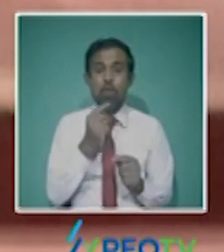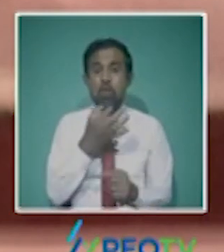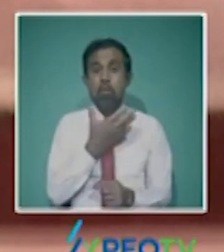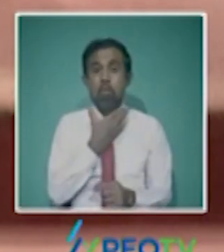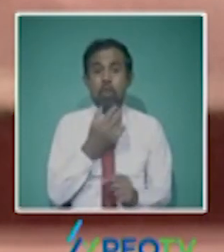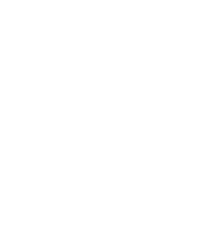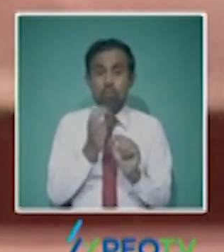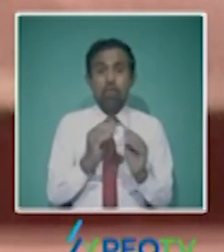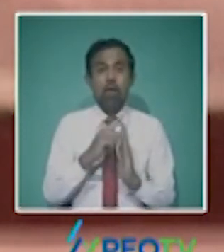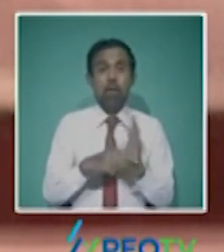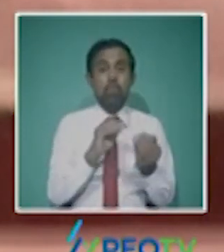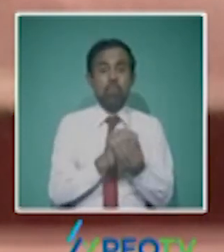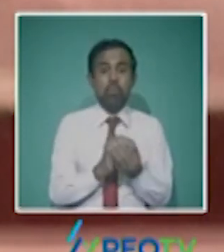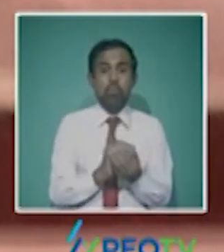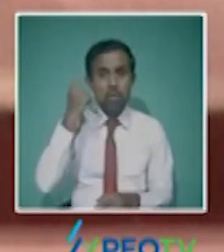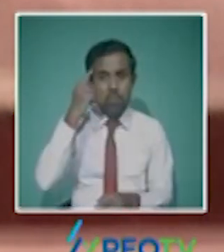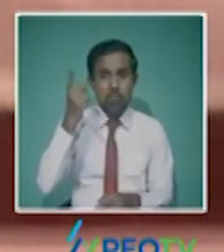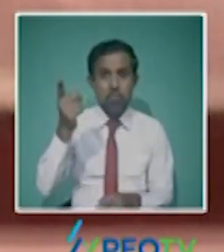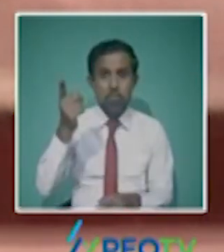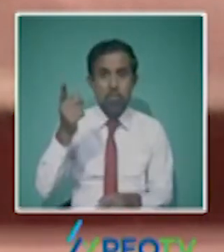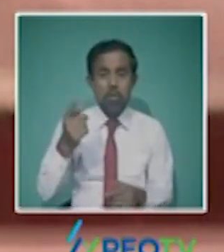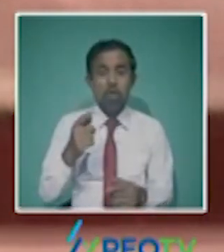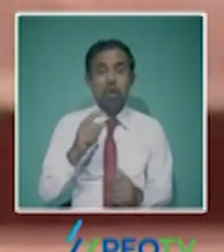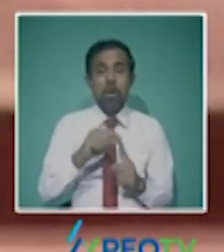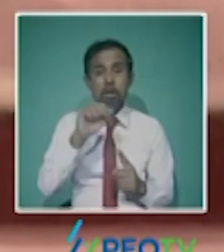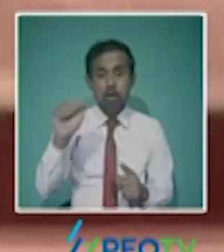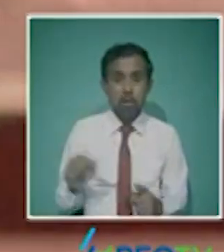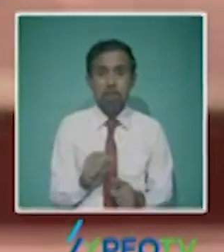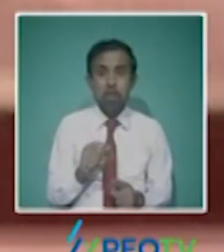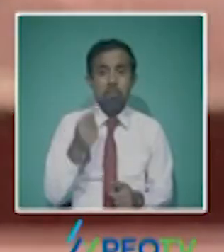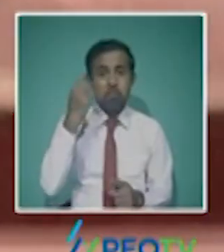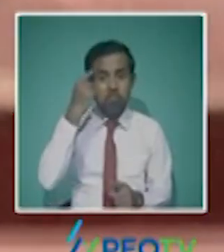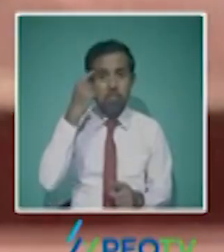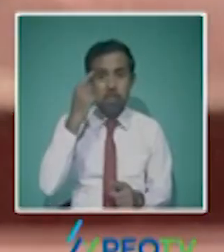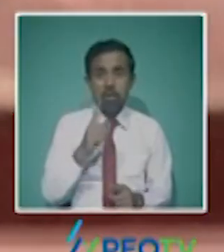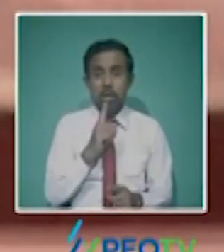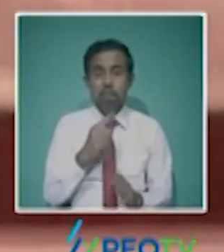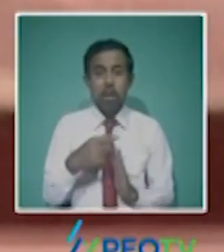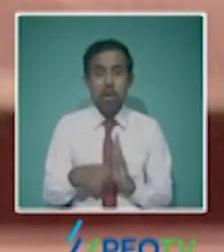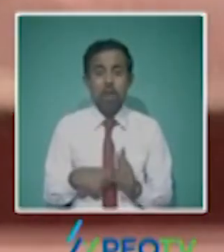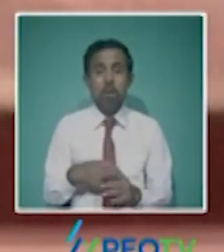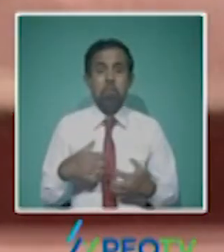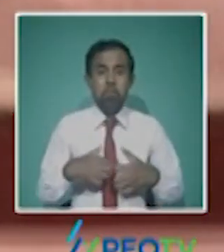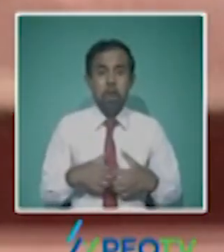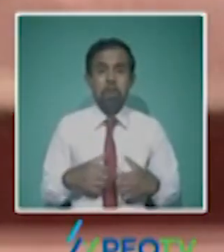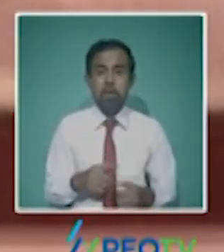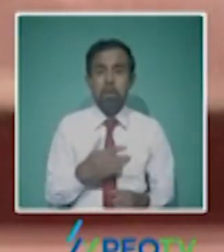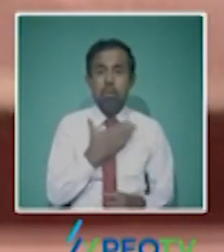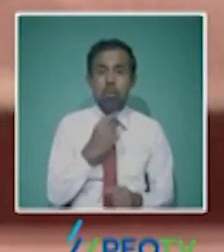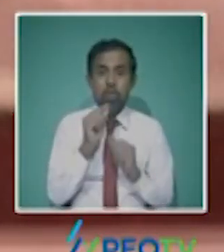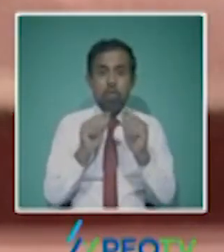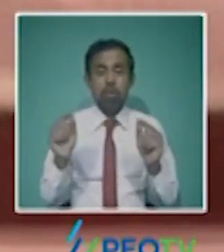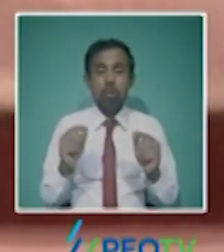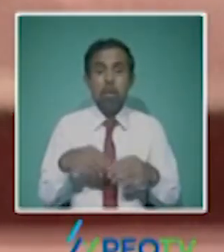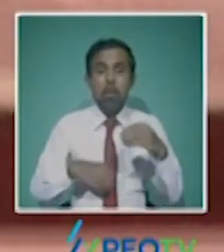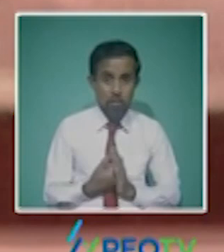ජාතික ආරක්ෂාව දැඩි අනතුරේ තියෙන්නේ. එහෙම නැත්නම් යුරෝපයට වෙන්න යන දේ මතකයි. ඒ නිසා අපේ රටත් දැඩි අර්බුදයකට යනවා කියලා. මේවා